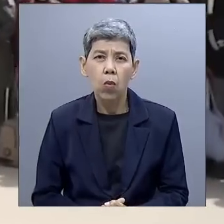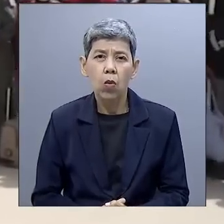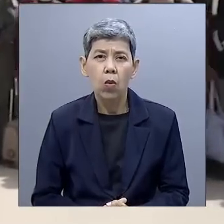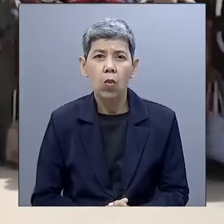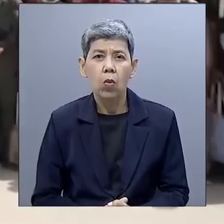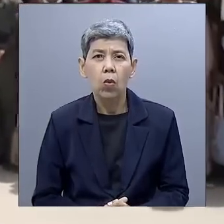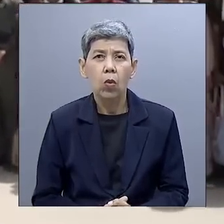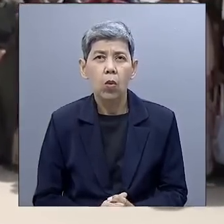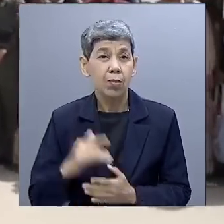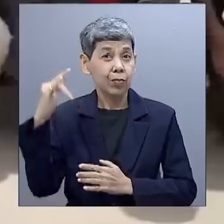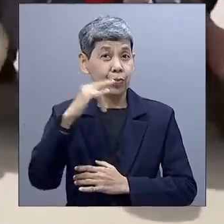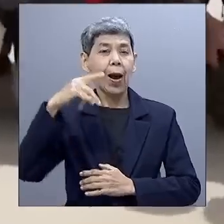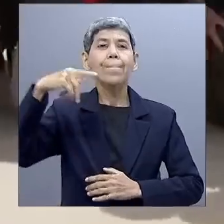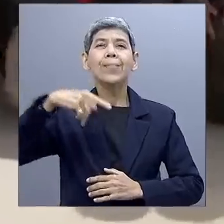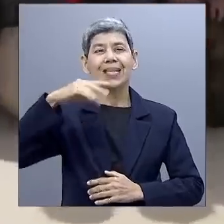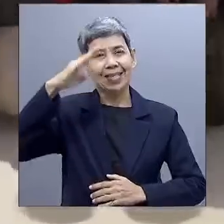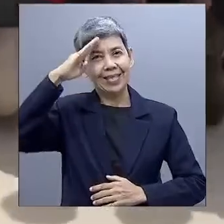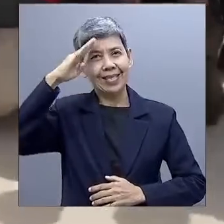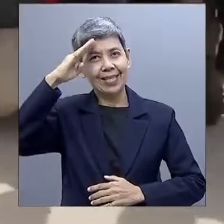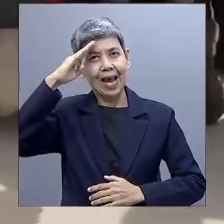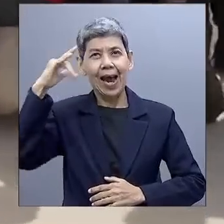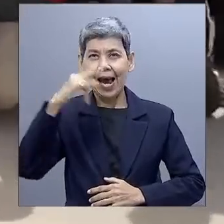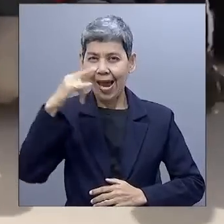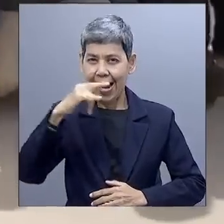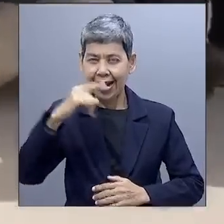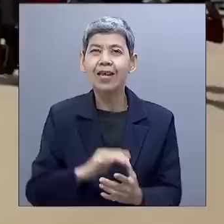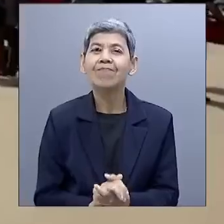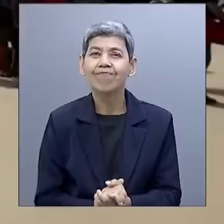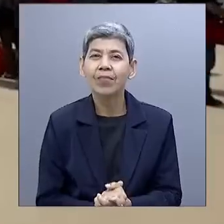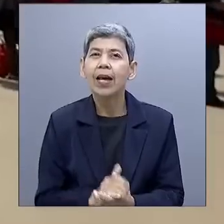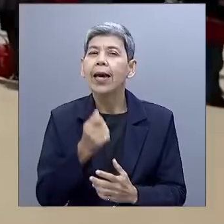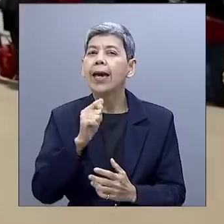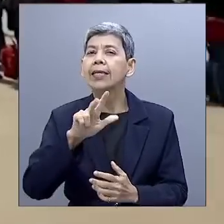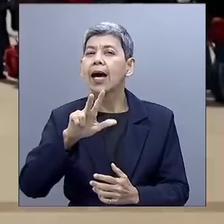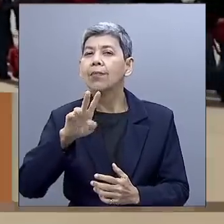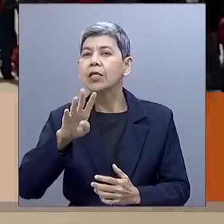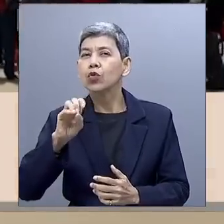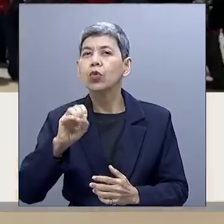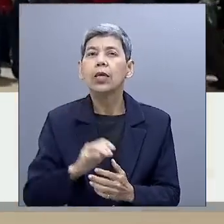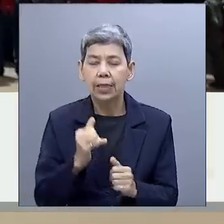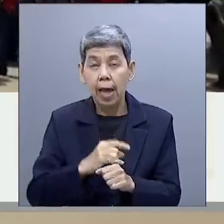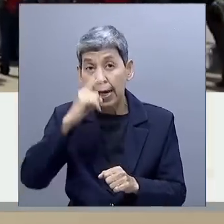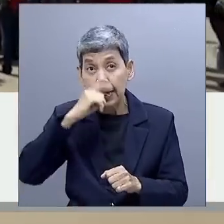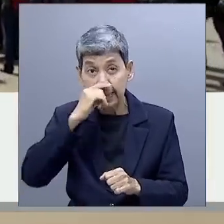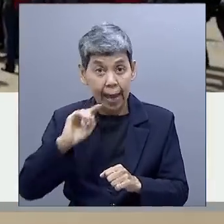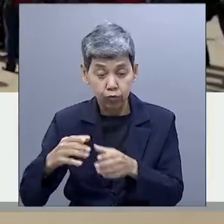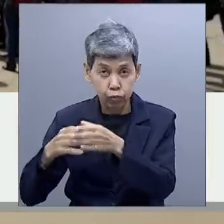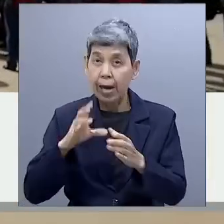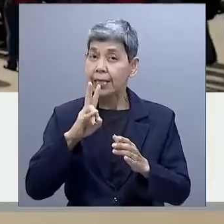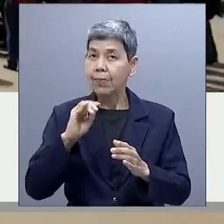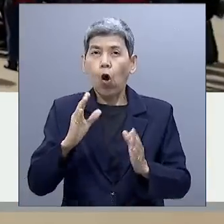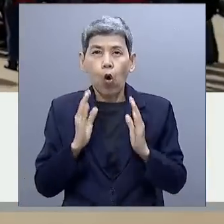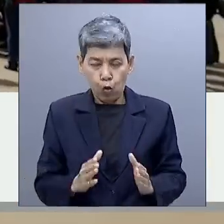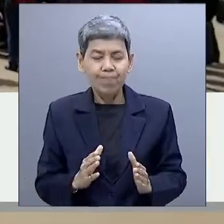เที่ยวบินพิเศษของกองทัพอากาศแอร์บัส a340 500นำคนไทยชุดแรก 78